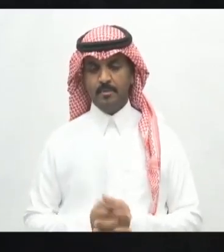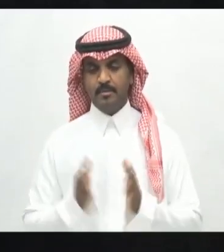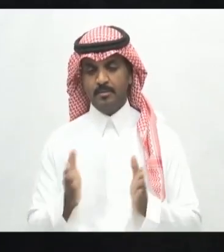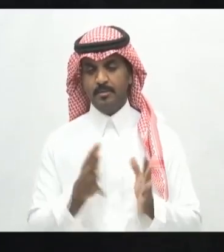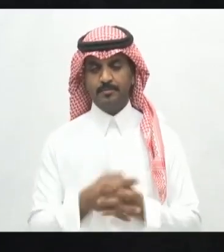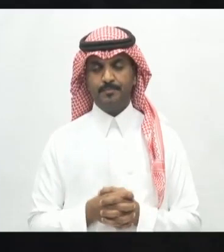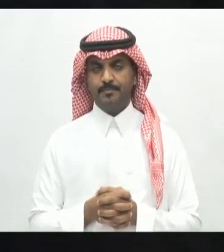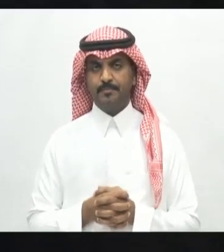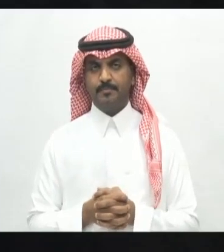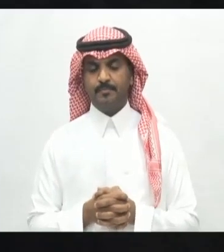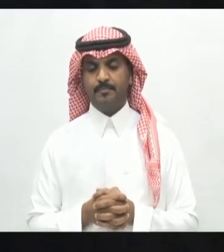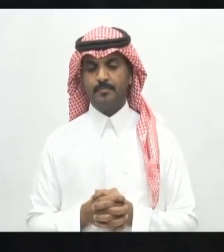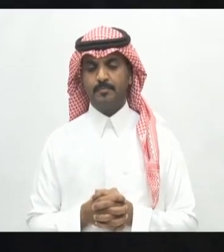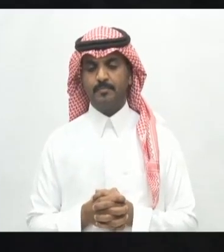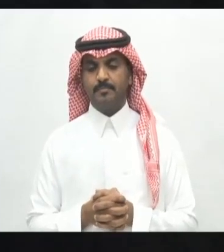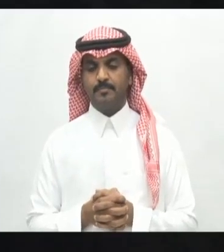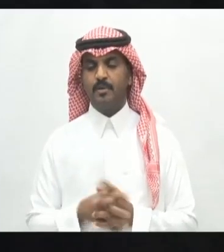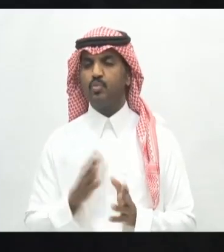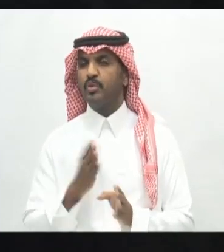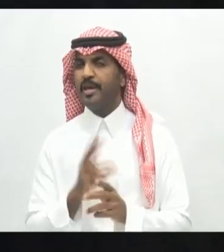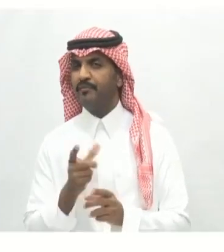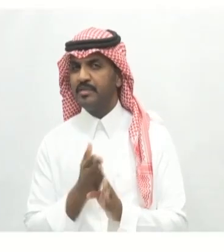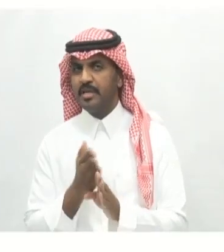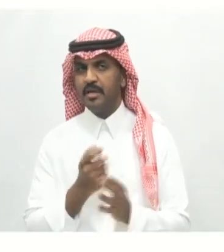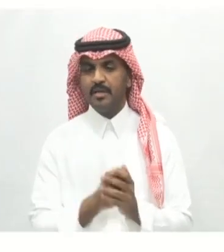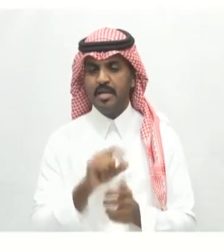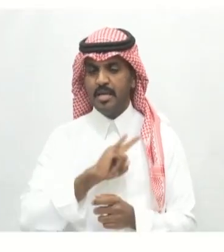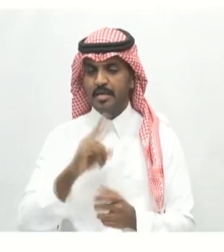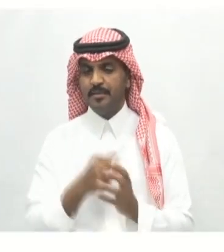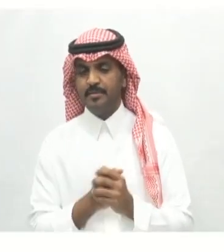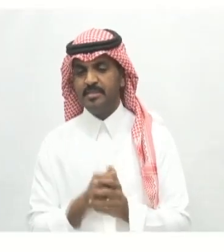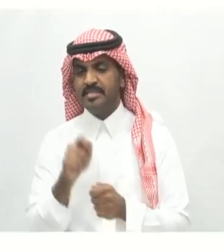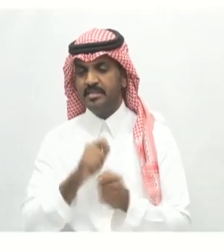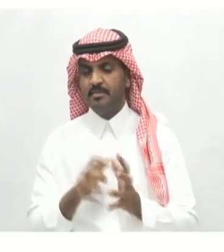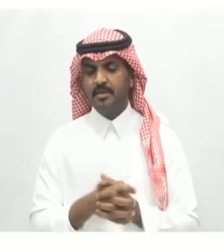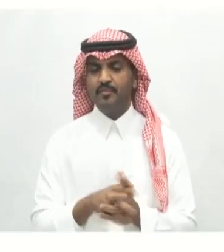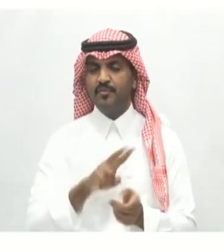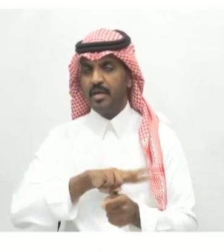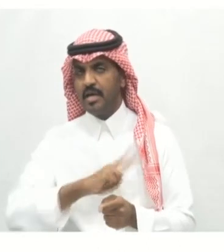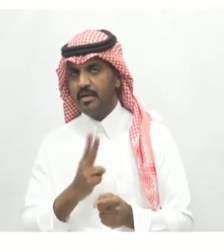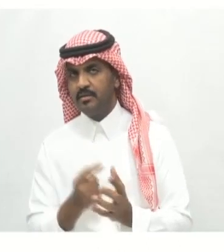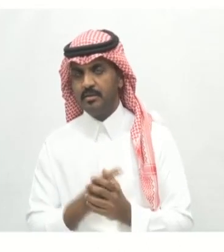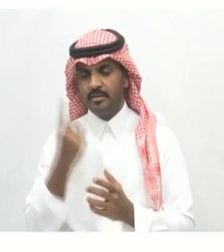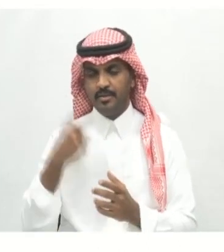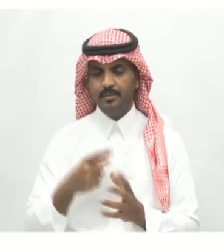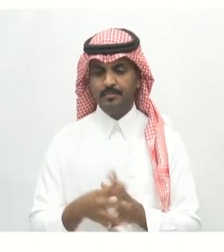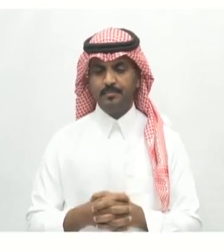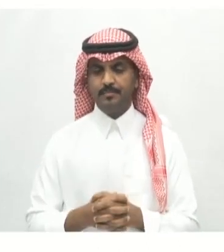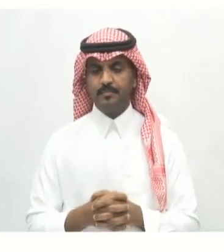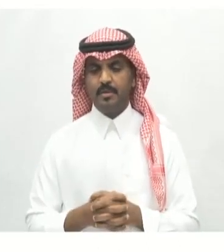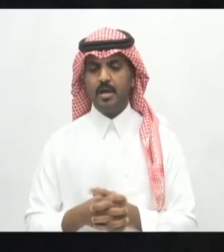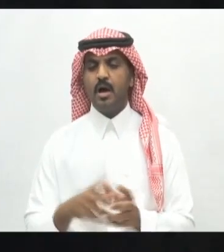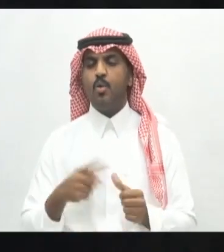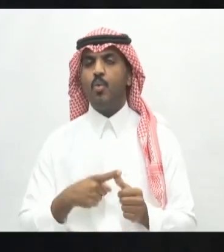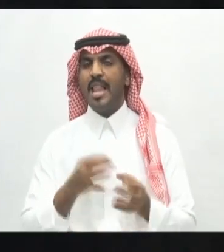الطالبات الى صيغ النهي استعمالات صيغه النهي في غير التحريم سبق ان ذكرنا ان